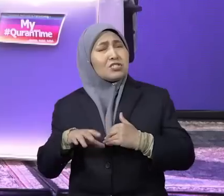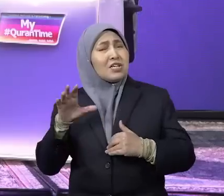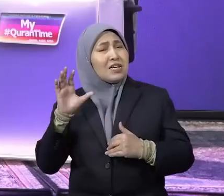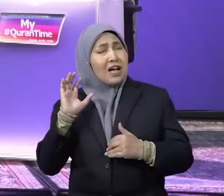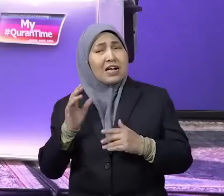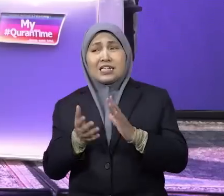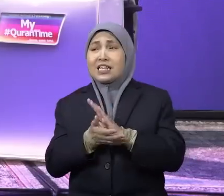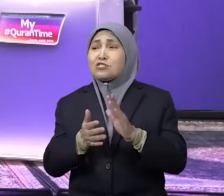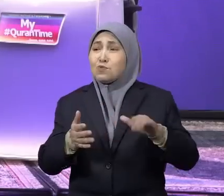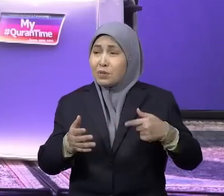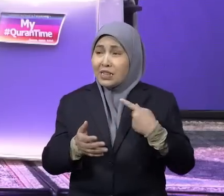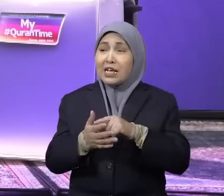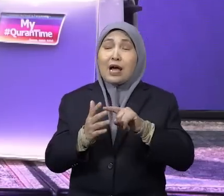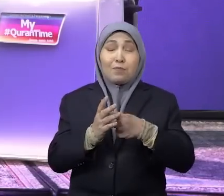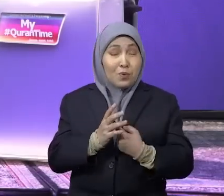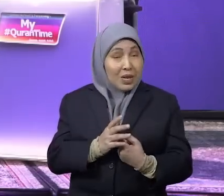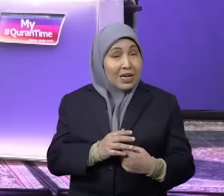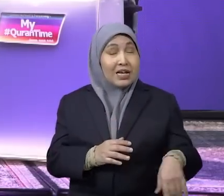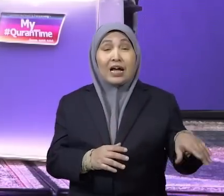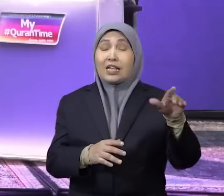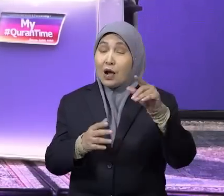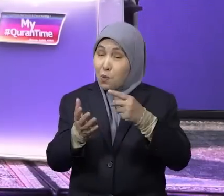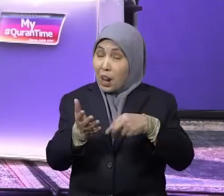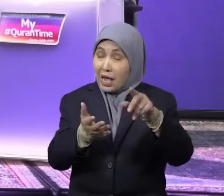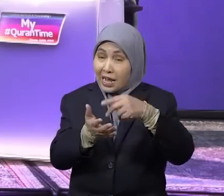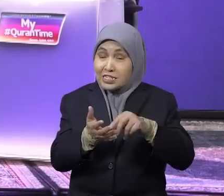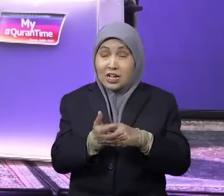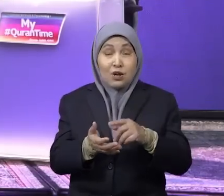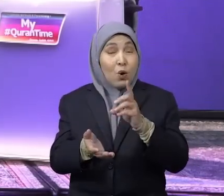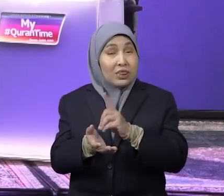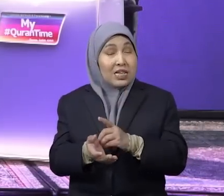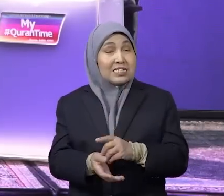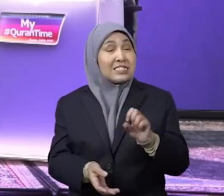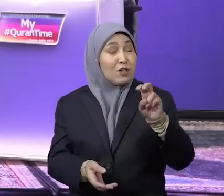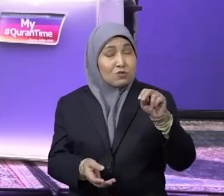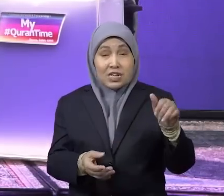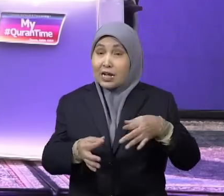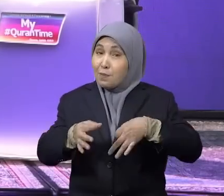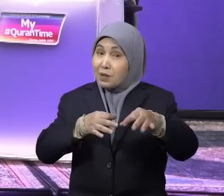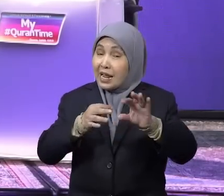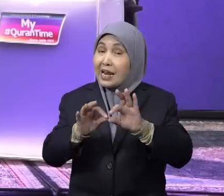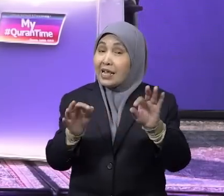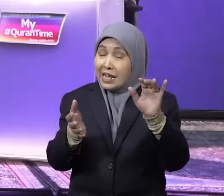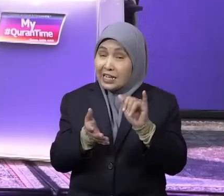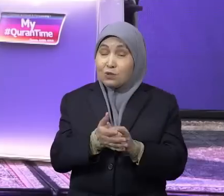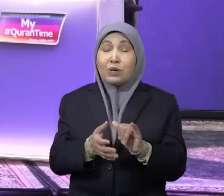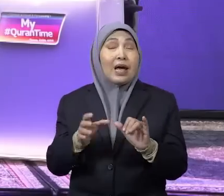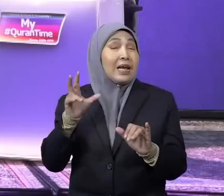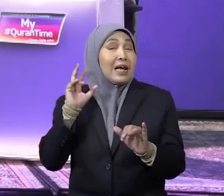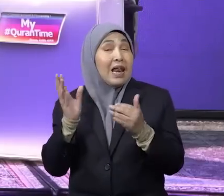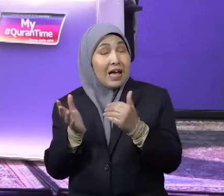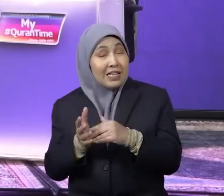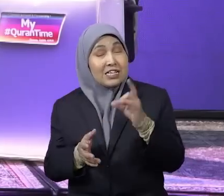So sebelum kita nak mulakan ulang kaji kita ni insya-Allah, untuk Dr. Sanusi selepas daripada itu akan mengulas ayat tersebut, nak dengarkan sekali